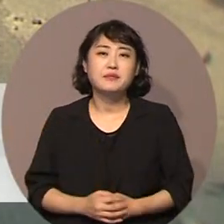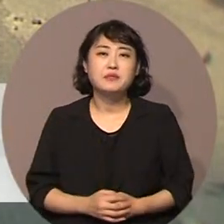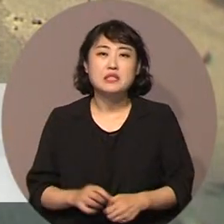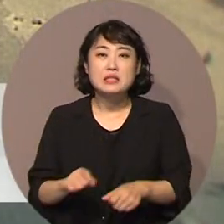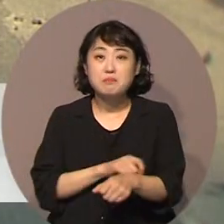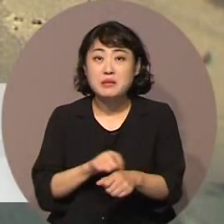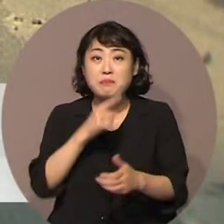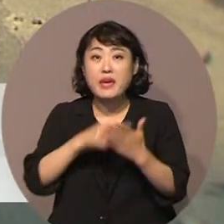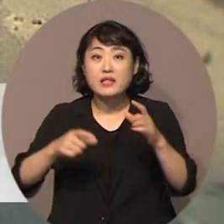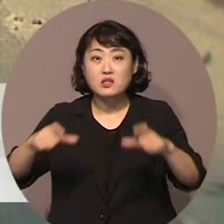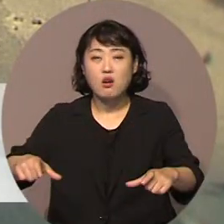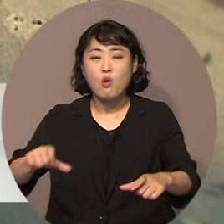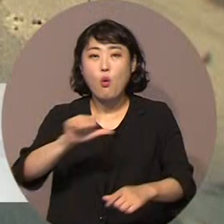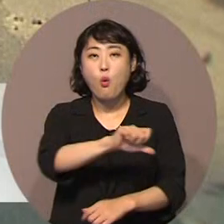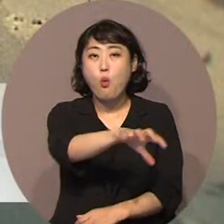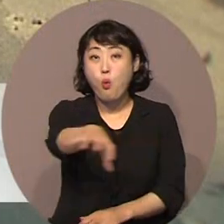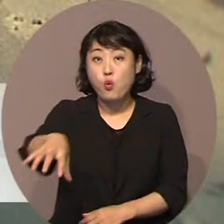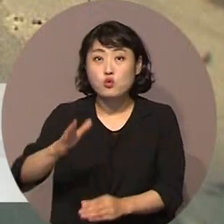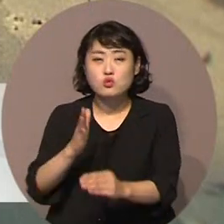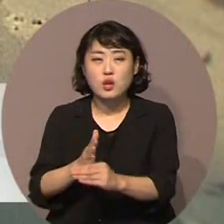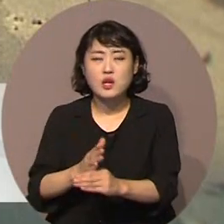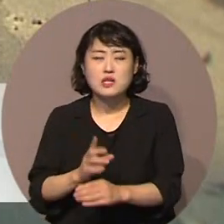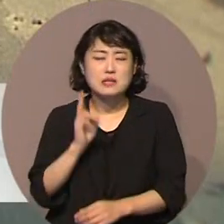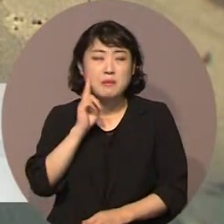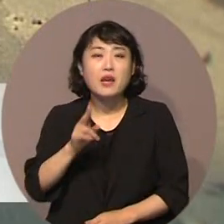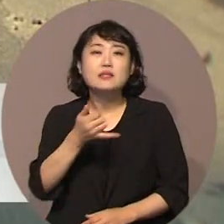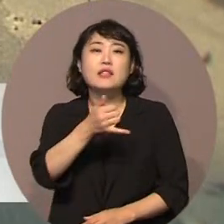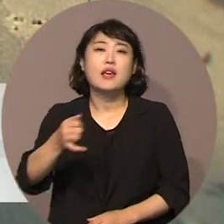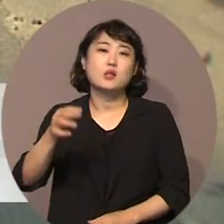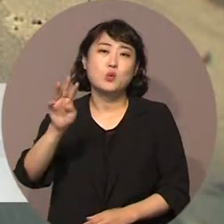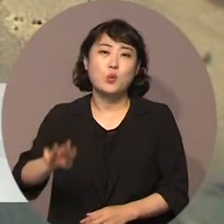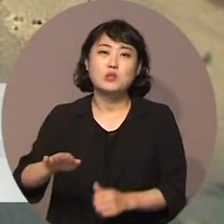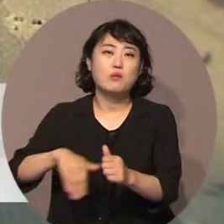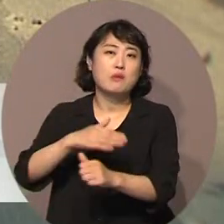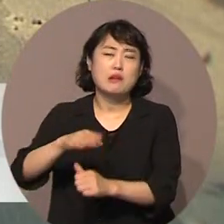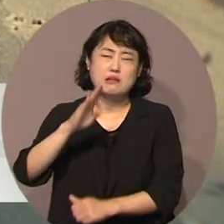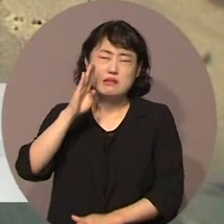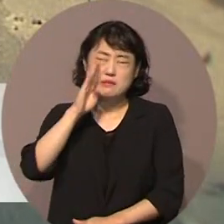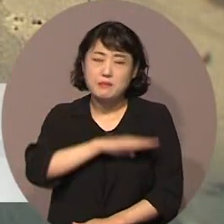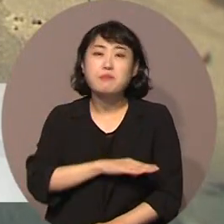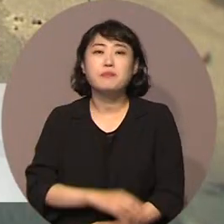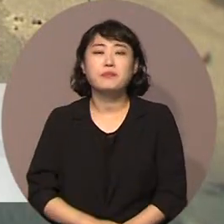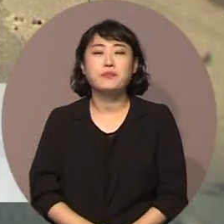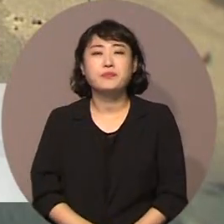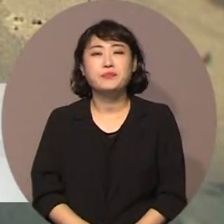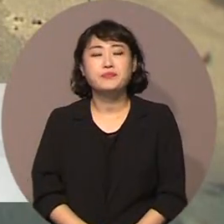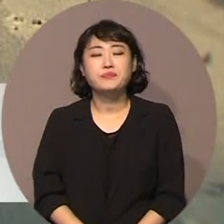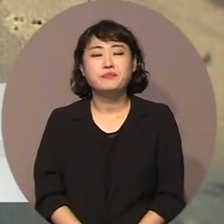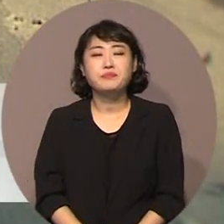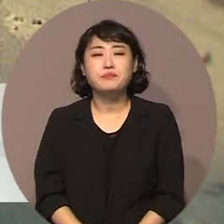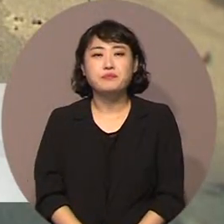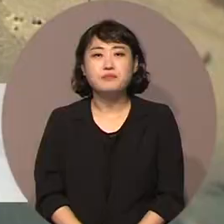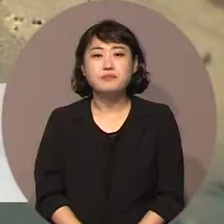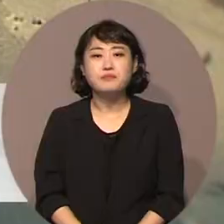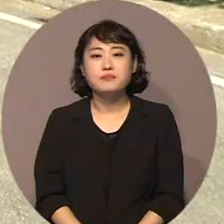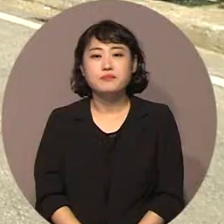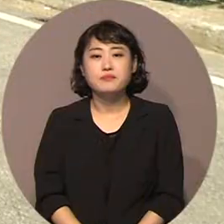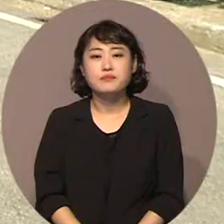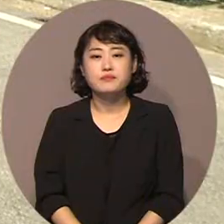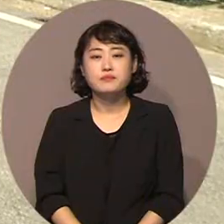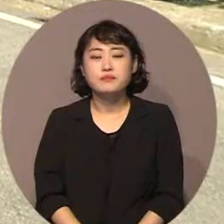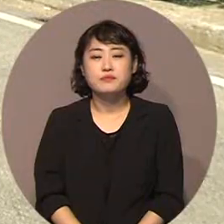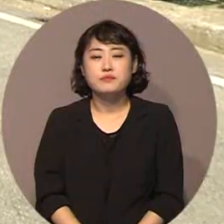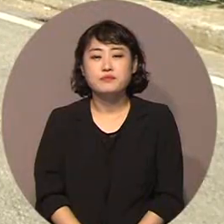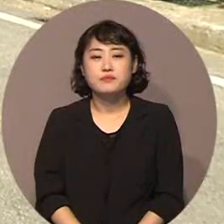재난지역으로 지정된 지역 5곳 가운데 유독 세종시 상황이 좋지 않은데요. 고병건 기자가 취재했습니다.